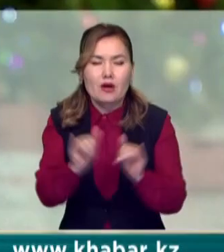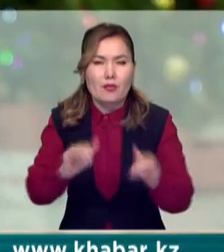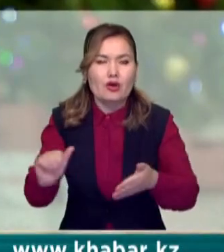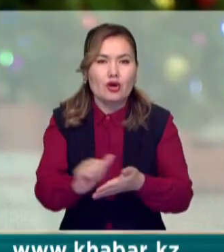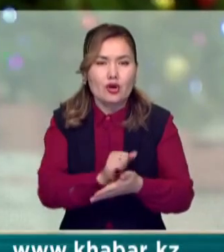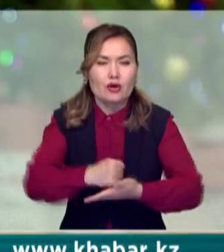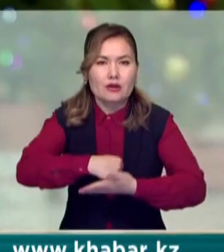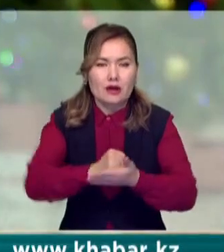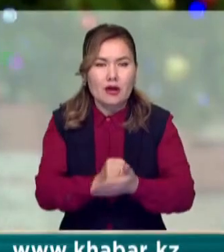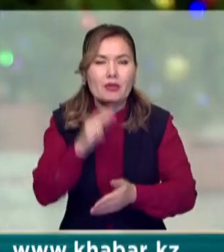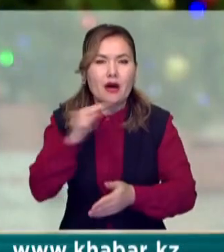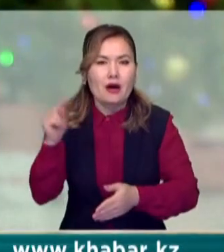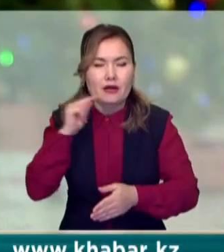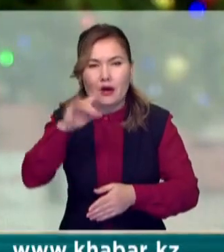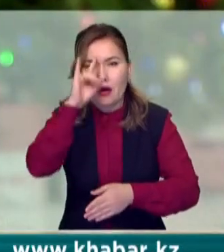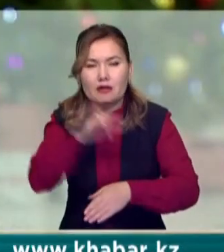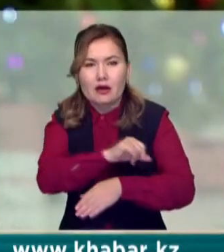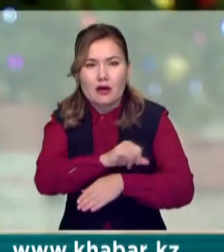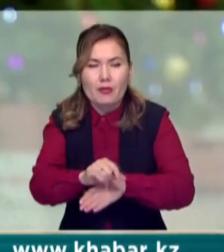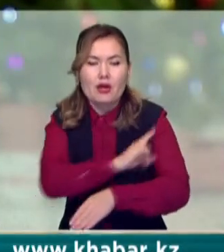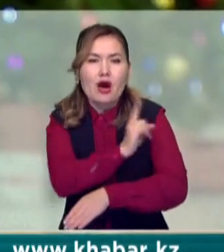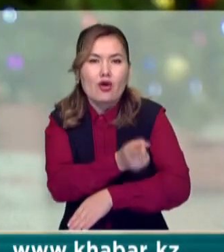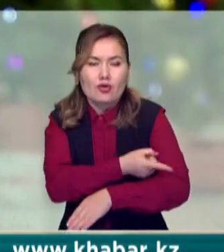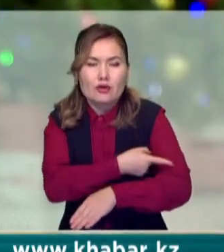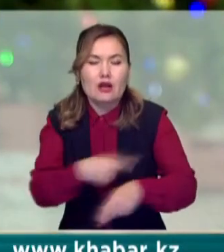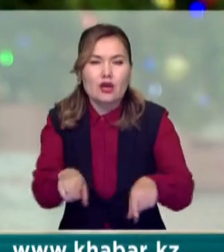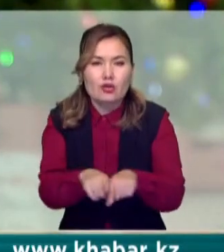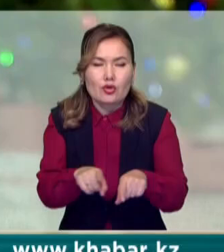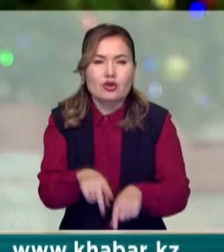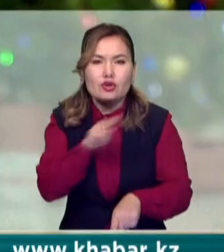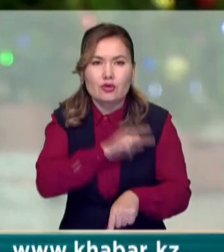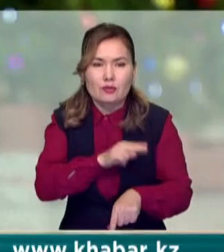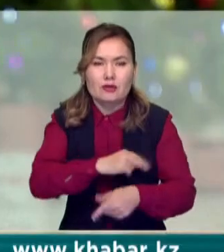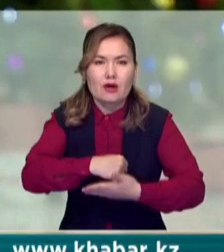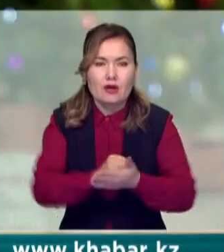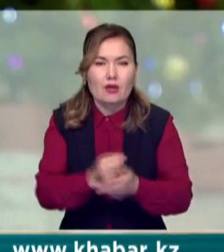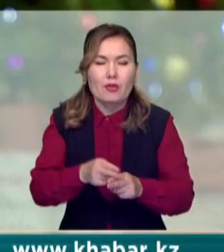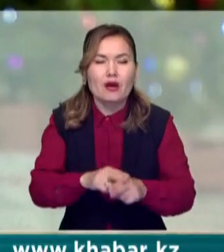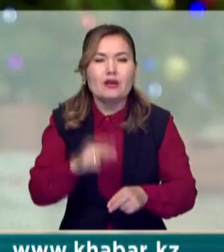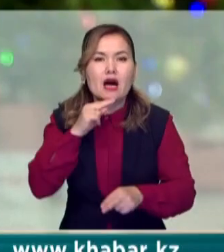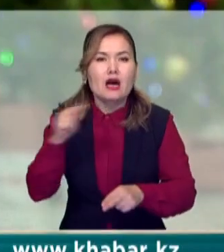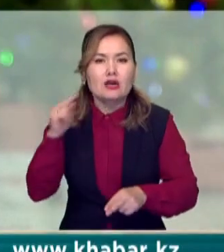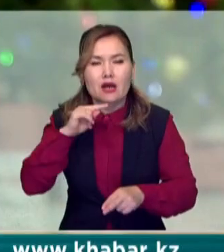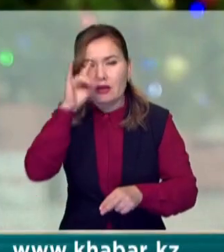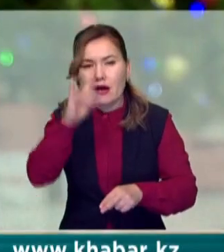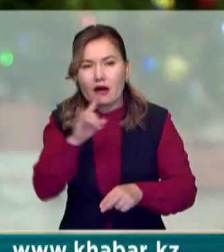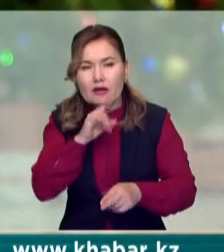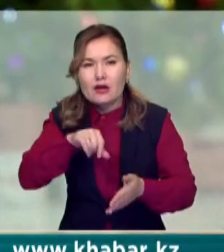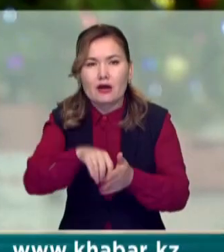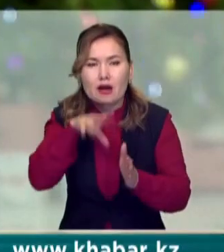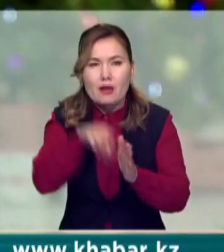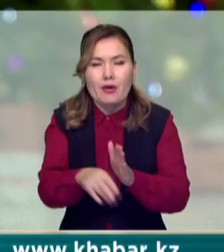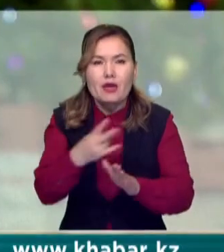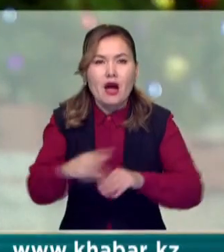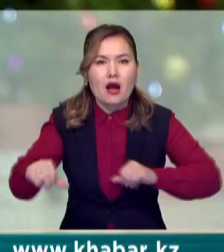негізінде шекаралық ынтымақтастықты да күшейту жоспарда. Шанхай ынтымақтастық ұйымына мүше мемлекеттер лаңкестік